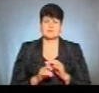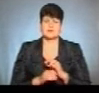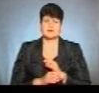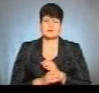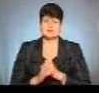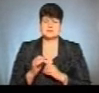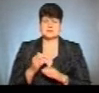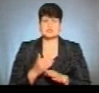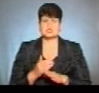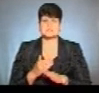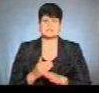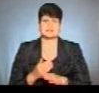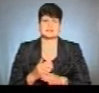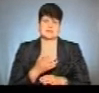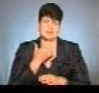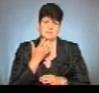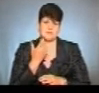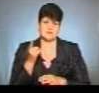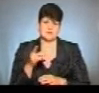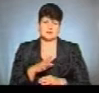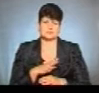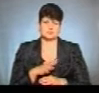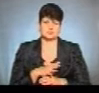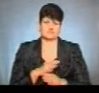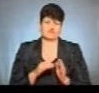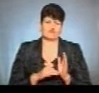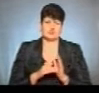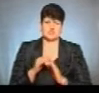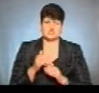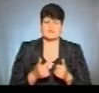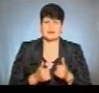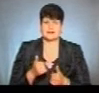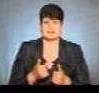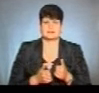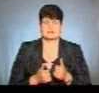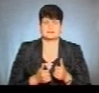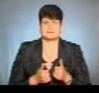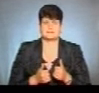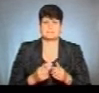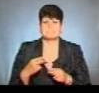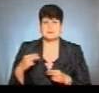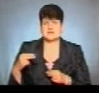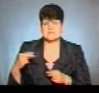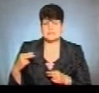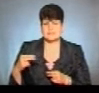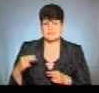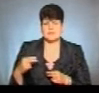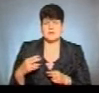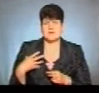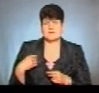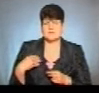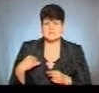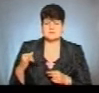на східній частині і на півдні там був значно вищий рейтинг чинного президента, а в